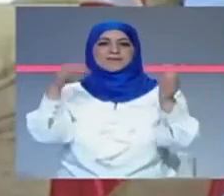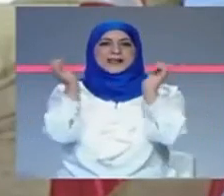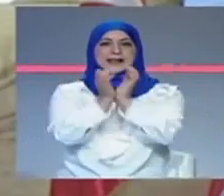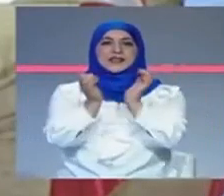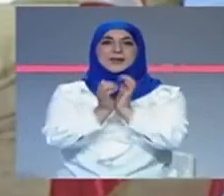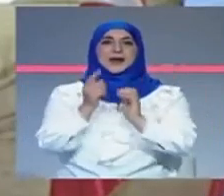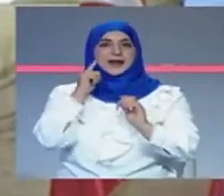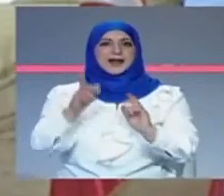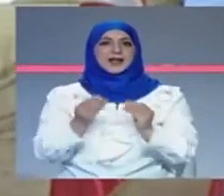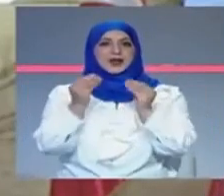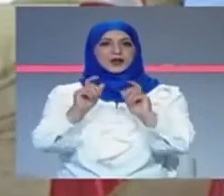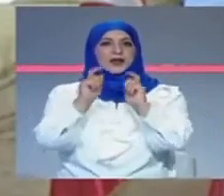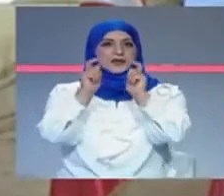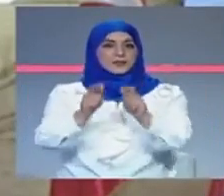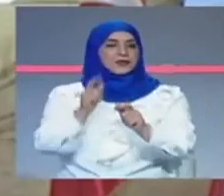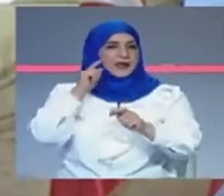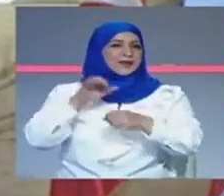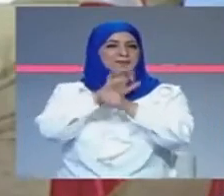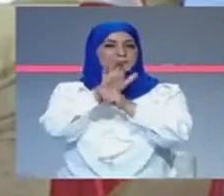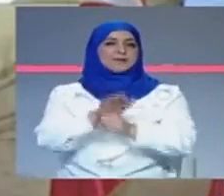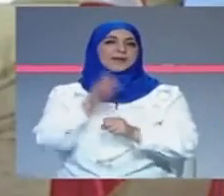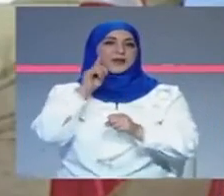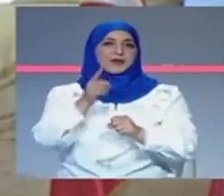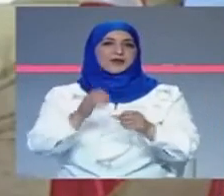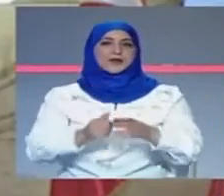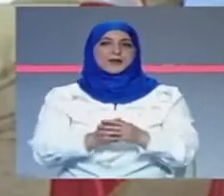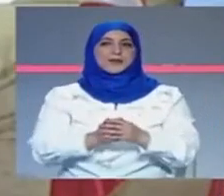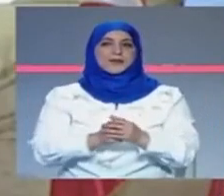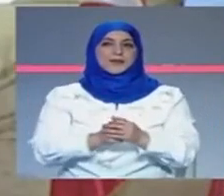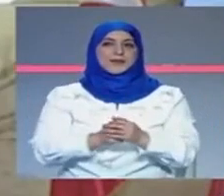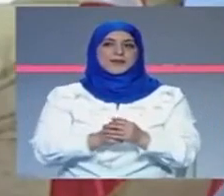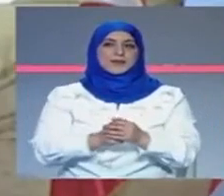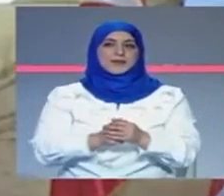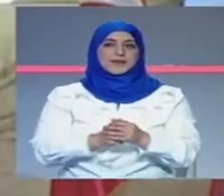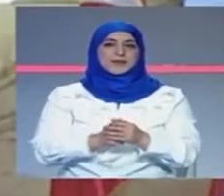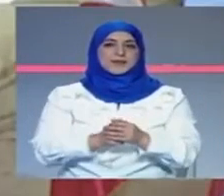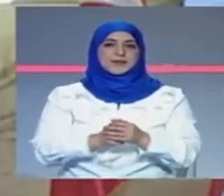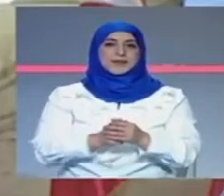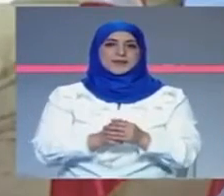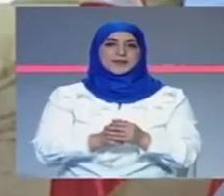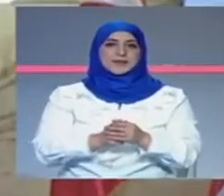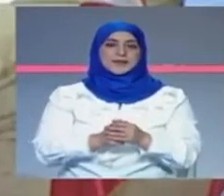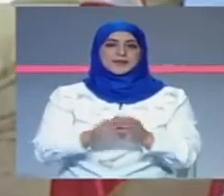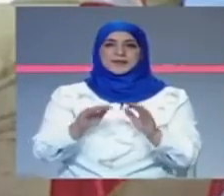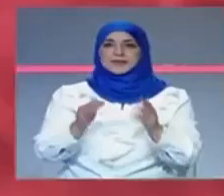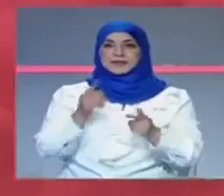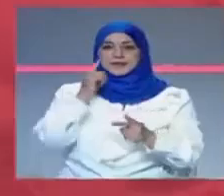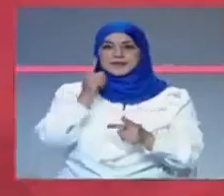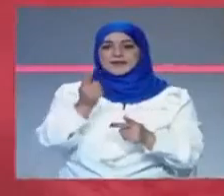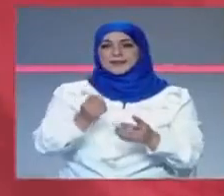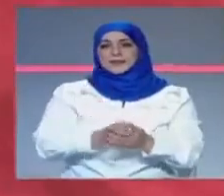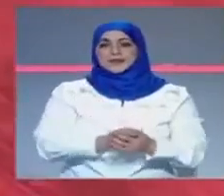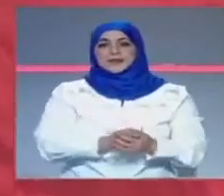تدخل وهيمنه على مفاصل الدوله هيمنه على المجال العموم يعني على الاعلام الى غير ذلك